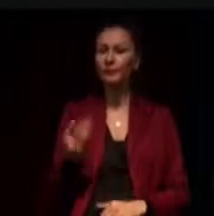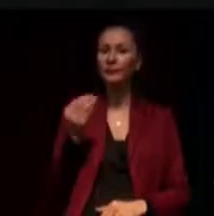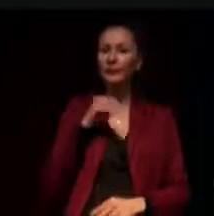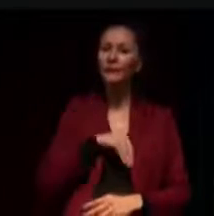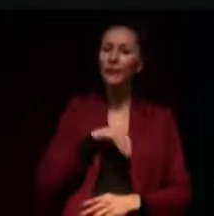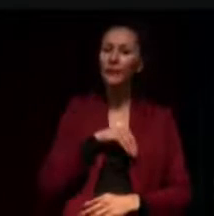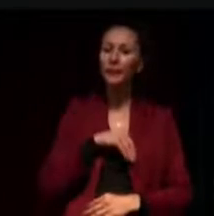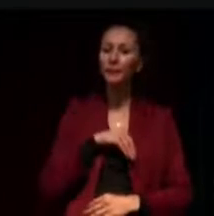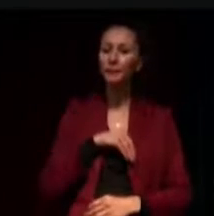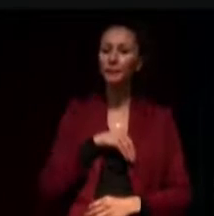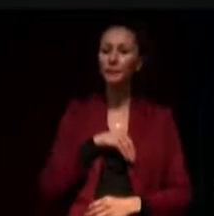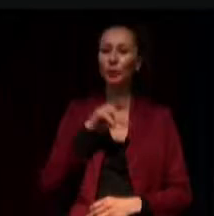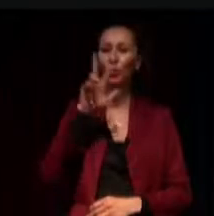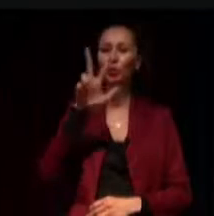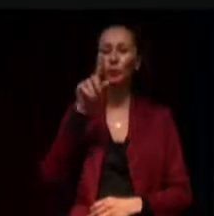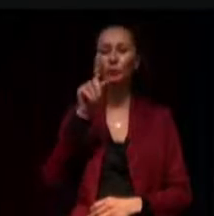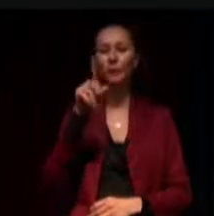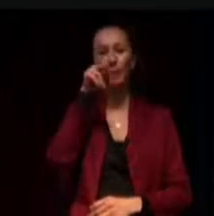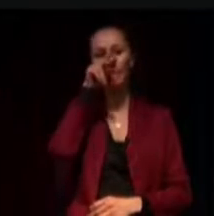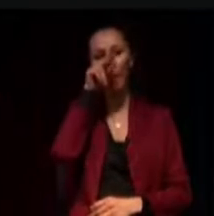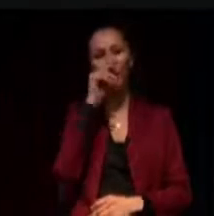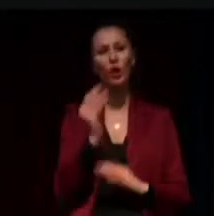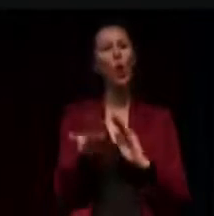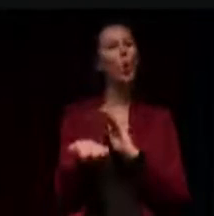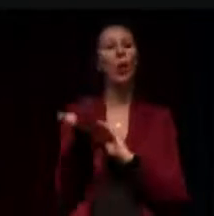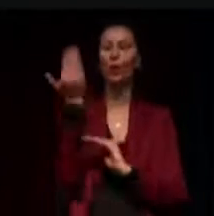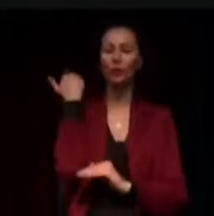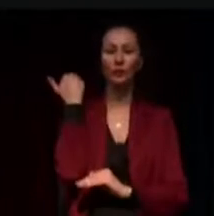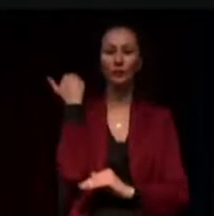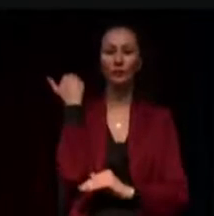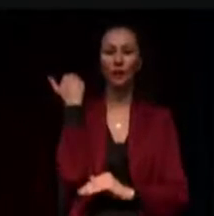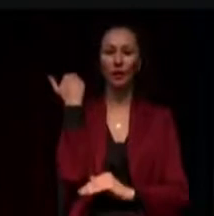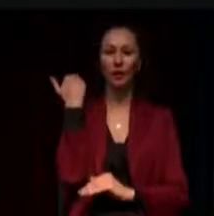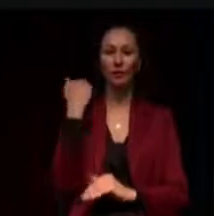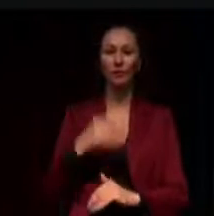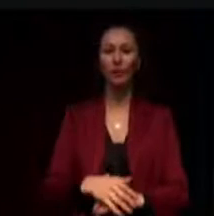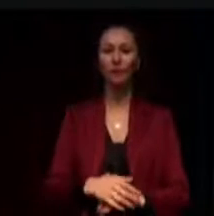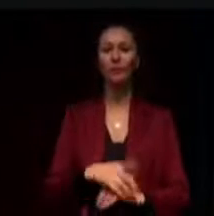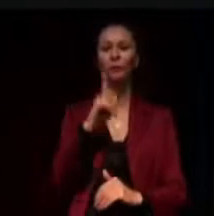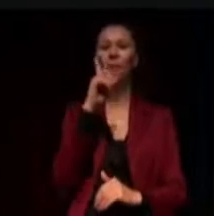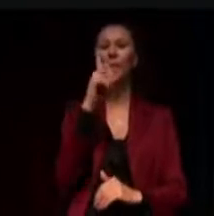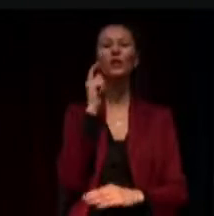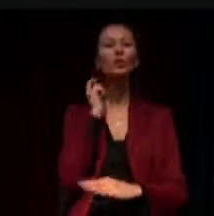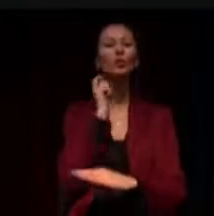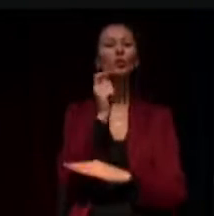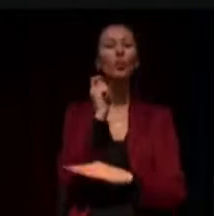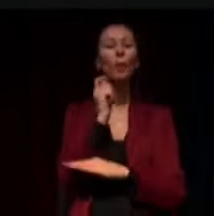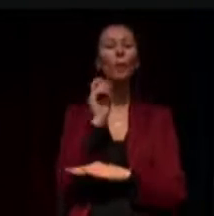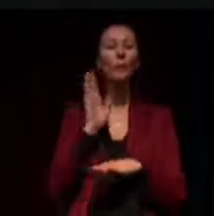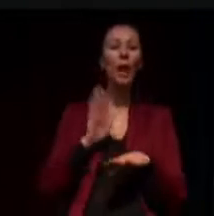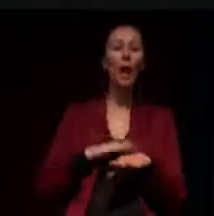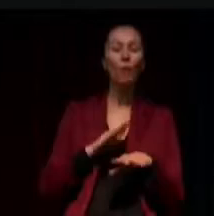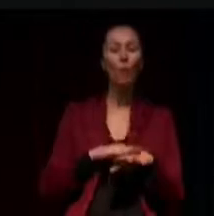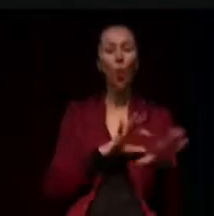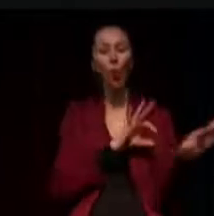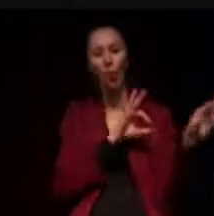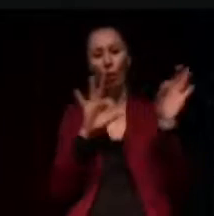sanki 31 Mart öncesinde bir sunum yapıyormuş